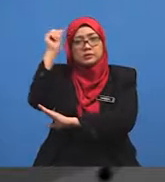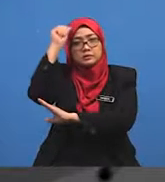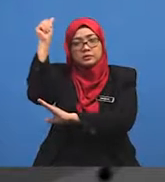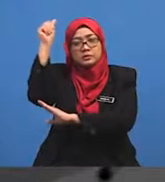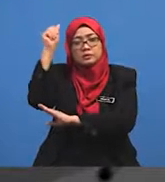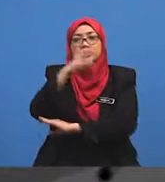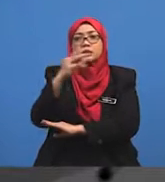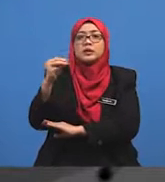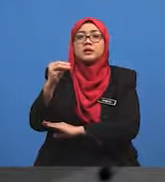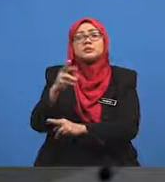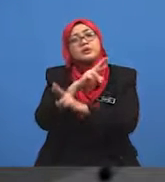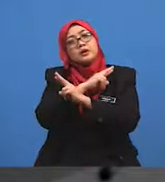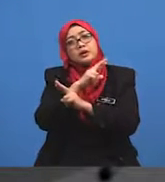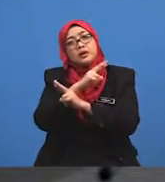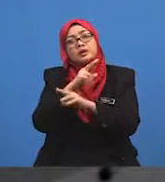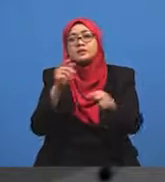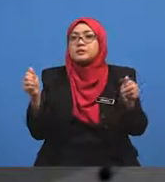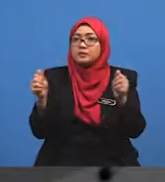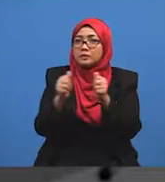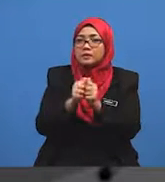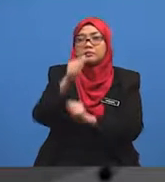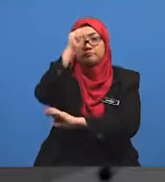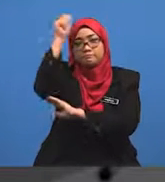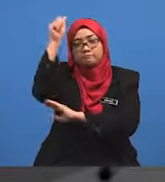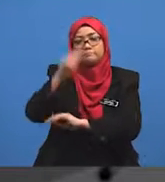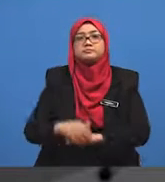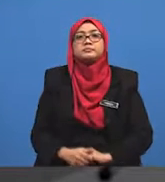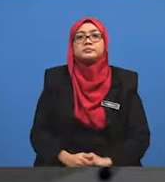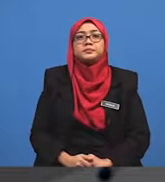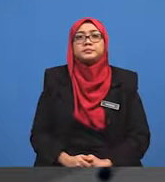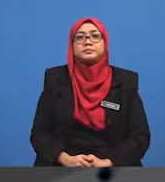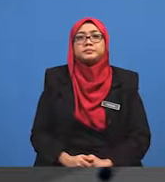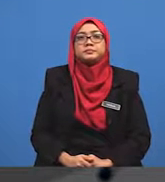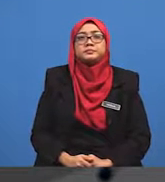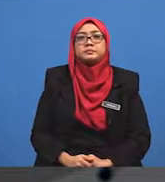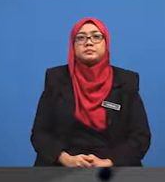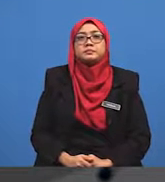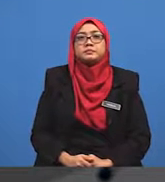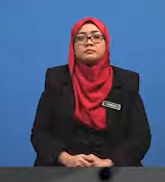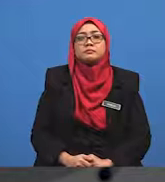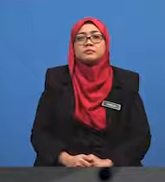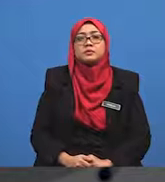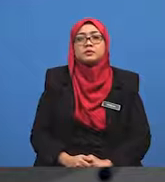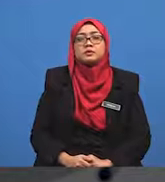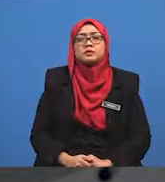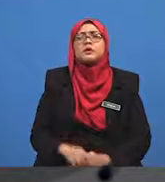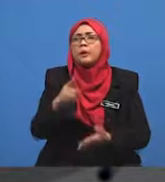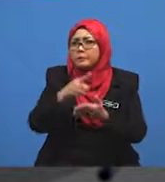beristirahat di dalamnya. Seterusnya, murid-murid, faham tak apa yang kita pelajari hari ini?